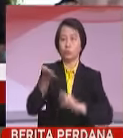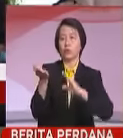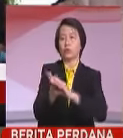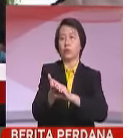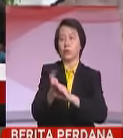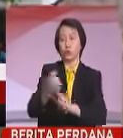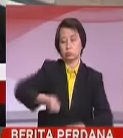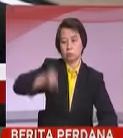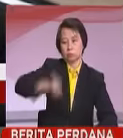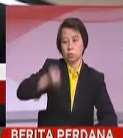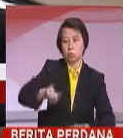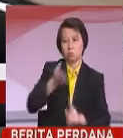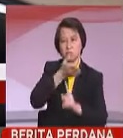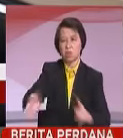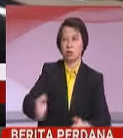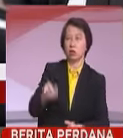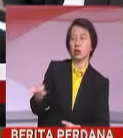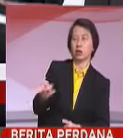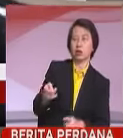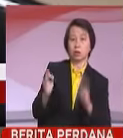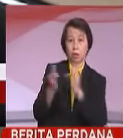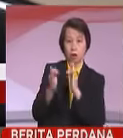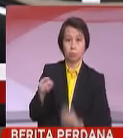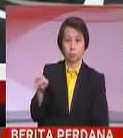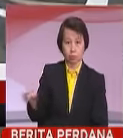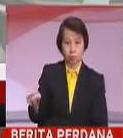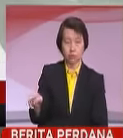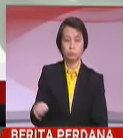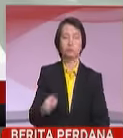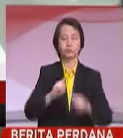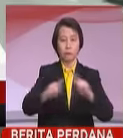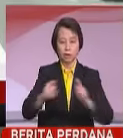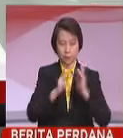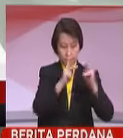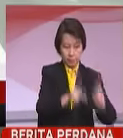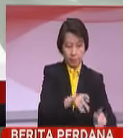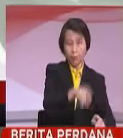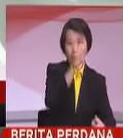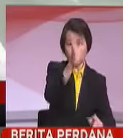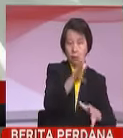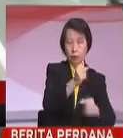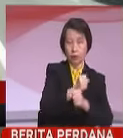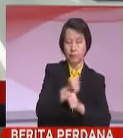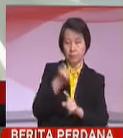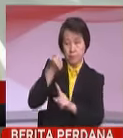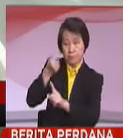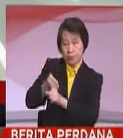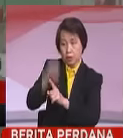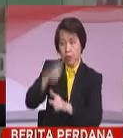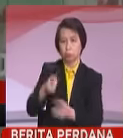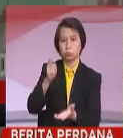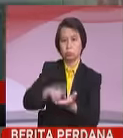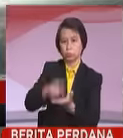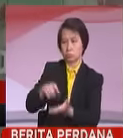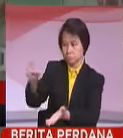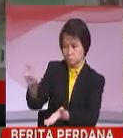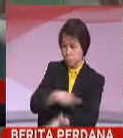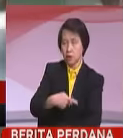memfailkan penghakiman ingkar terhadap Nizar. Seterusnya, pihaknya akan mendapatkan perintah untuk menuntut